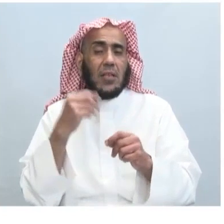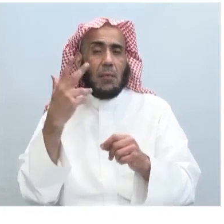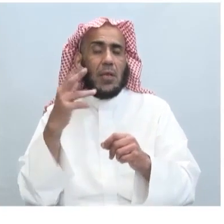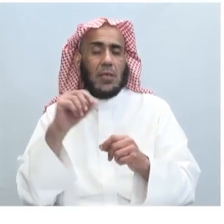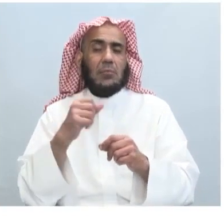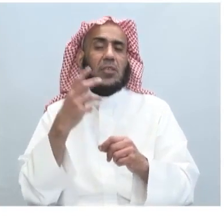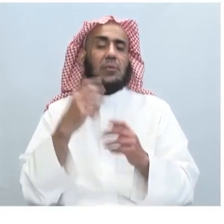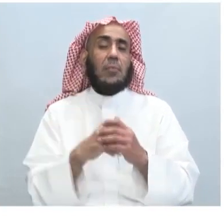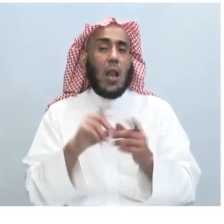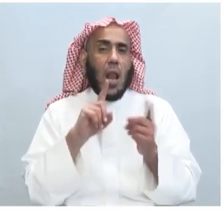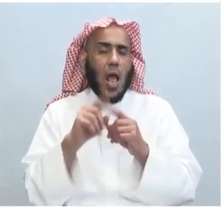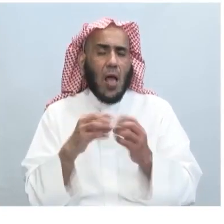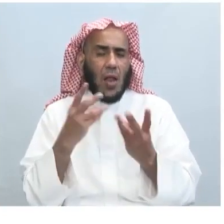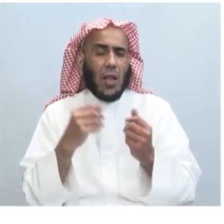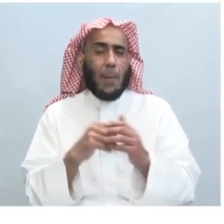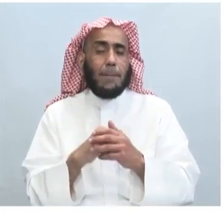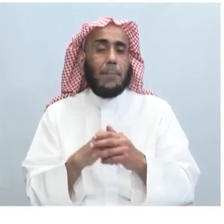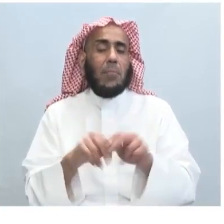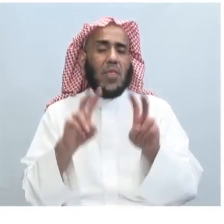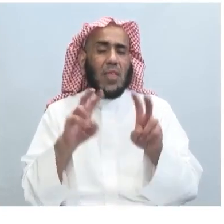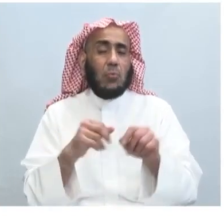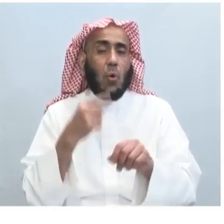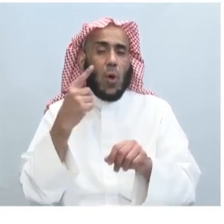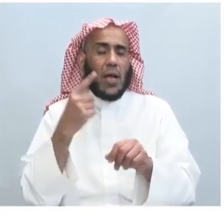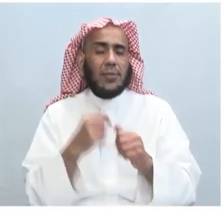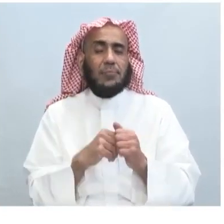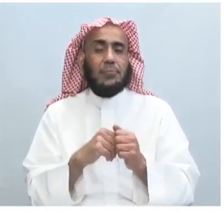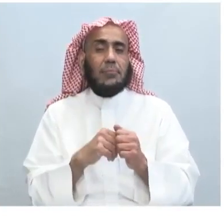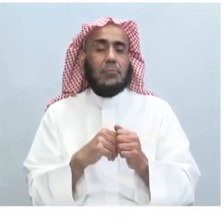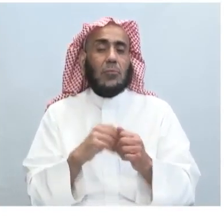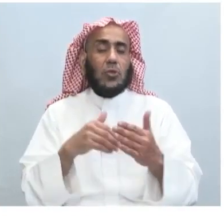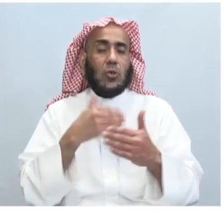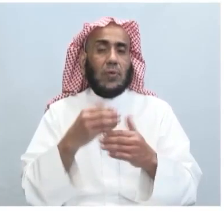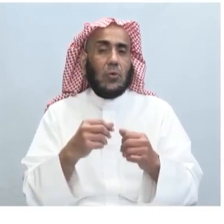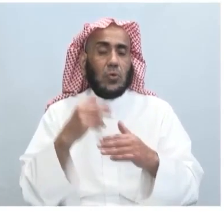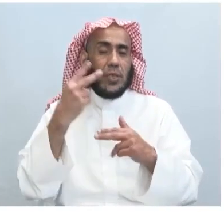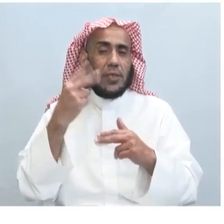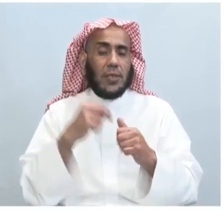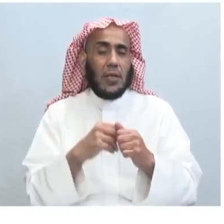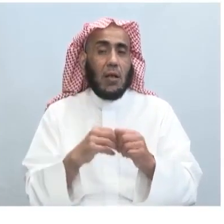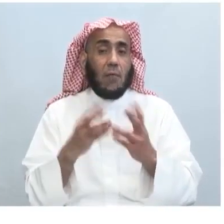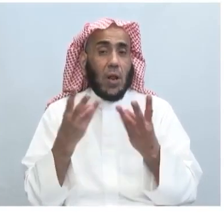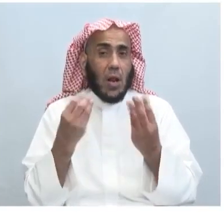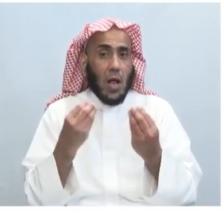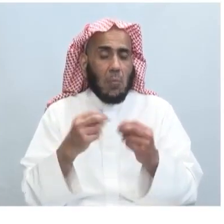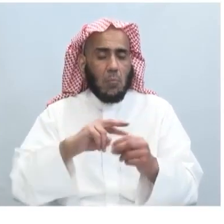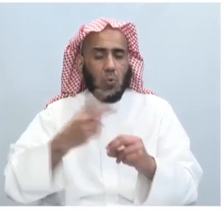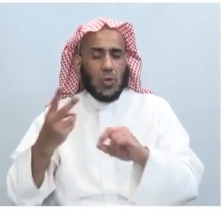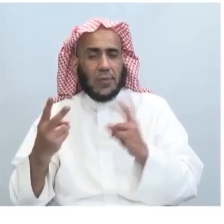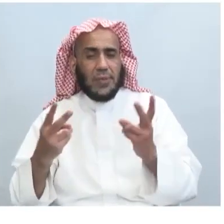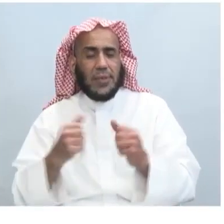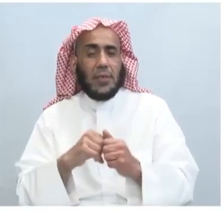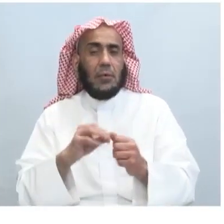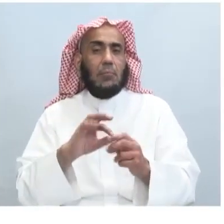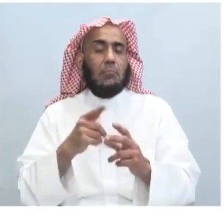3.89 لاحظ القيم ايضا الثابت هو واحد ولكن هنا سنرفع الاس اين فالار مختلفه عن